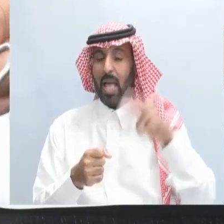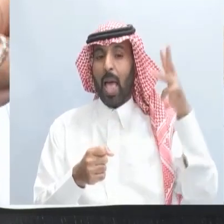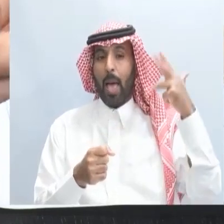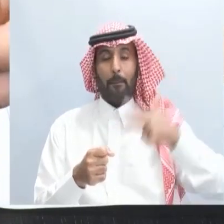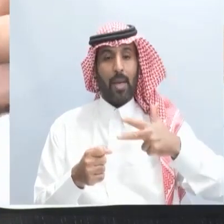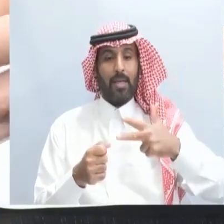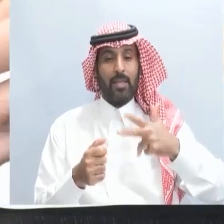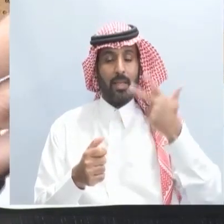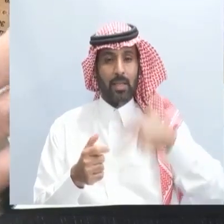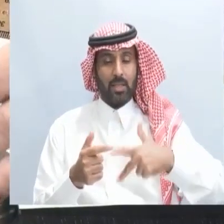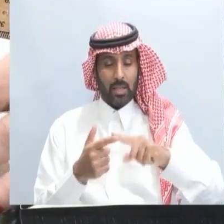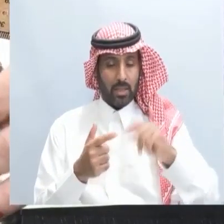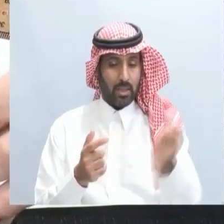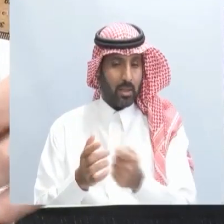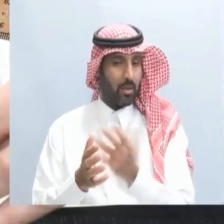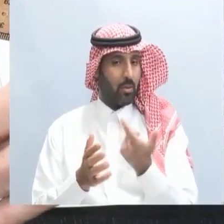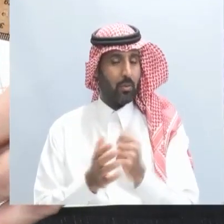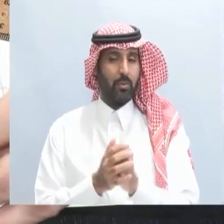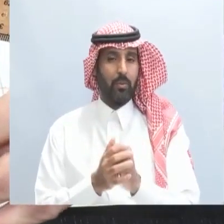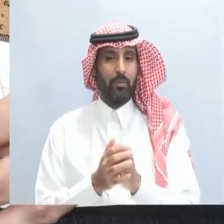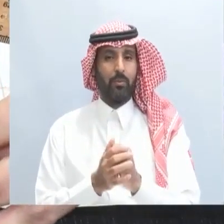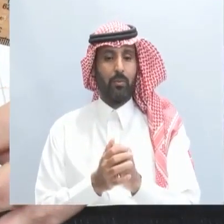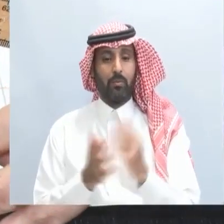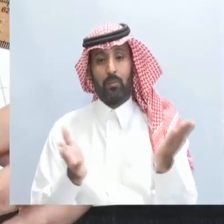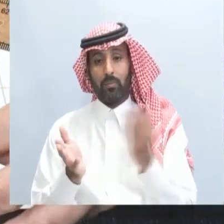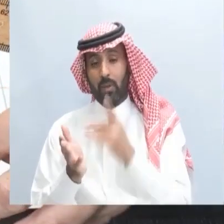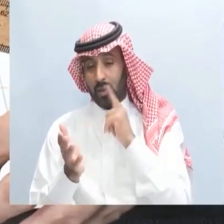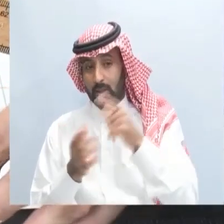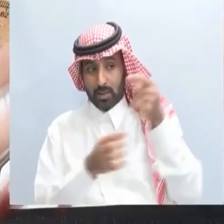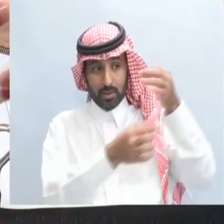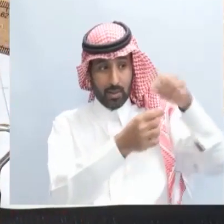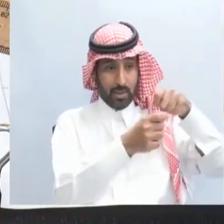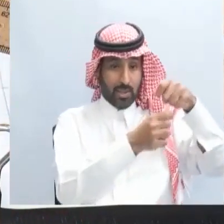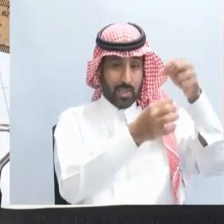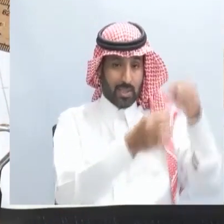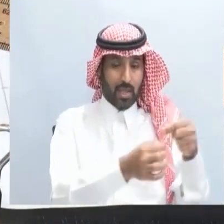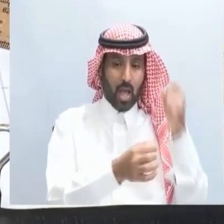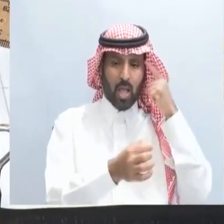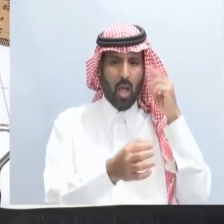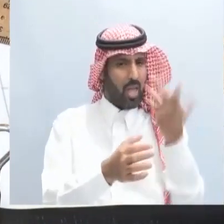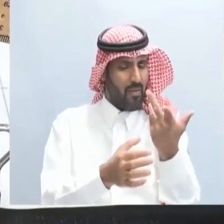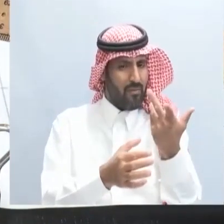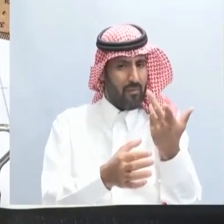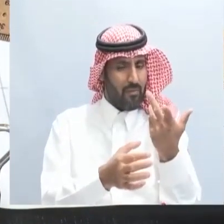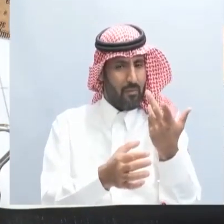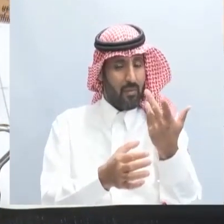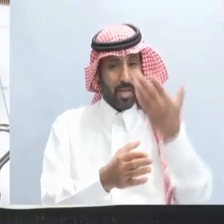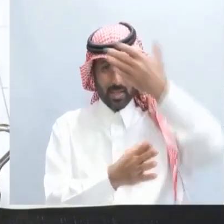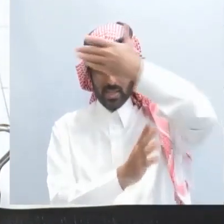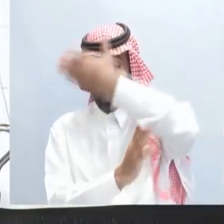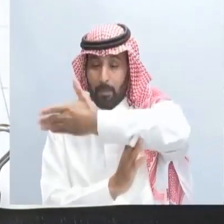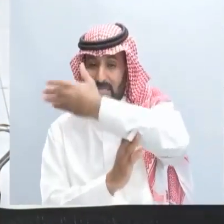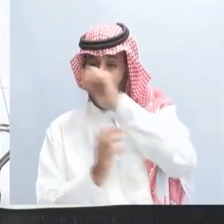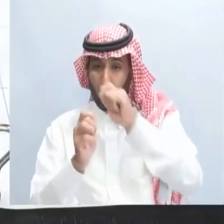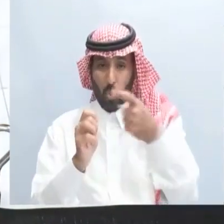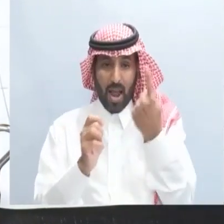80 سنقوم بماذا الان سنقوم بتعليقها طبعا دعنا نفهم مفهوم ان المسطره متريه هذه